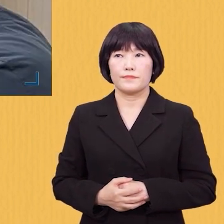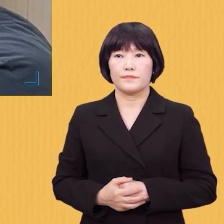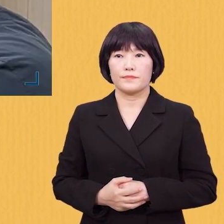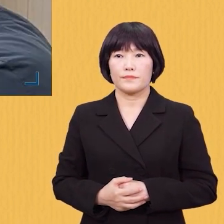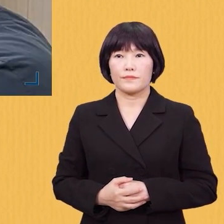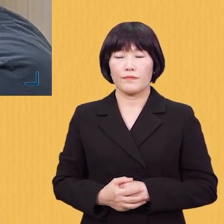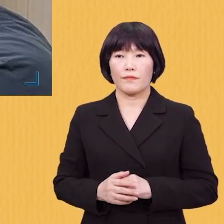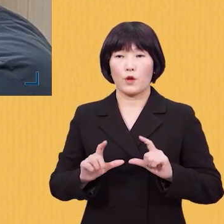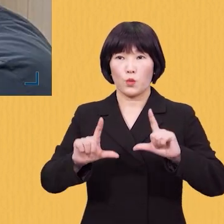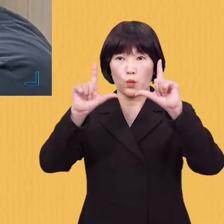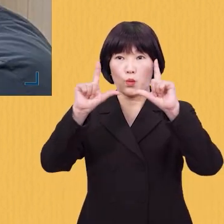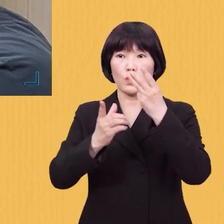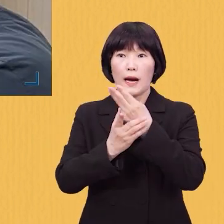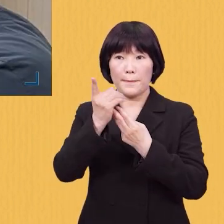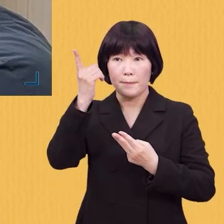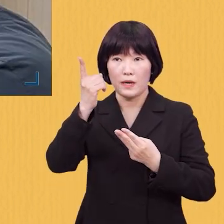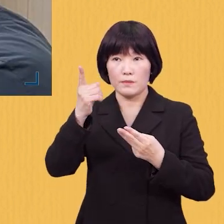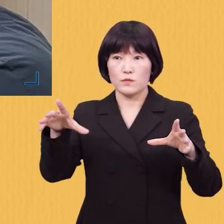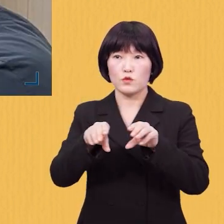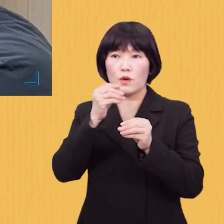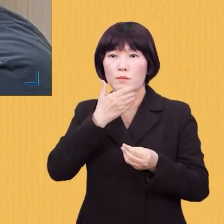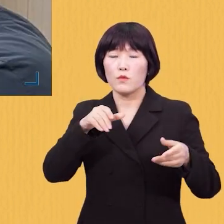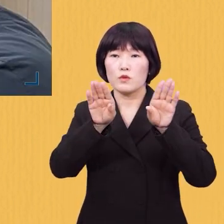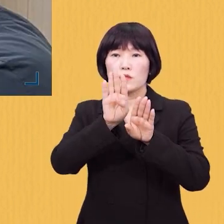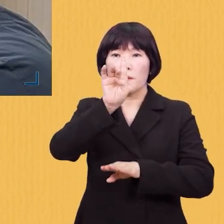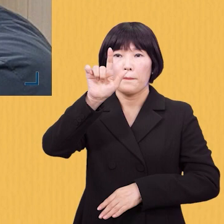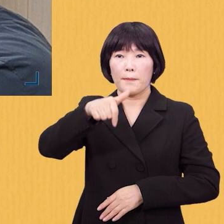동구 한마음종합복지관 박원기님,